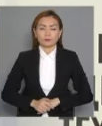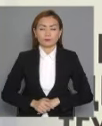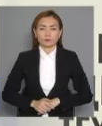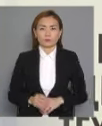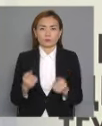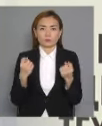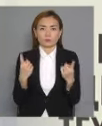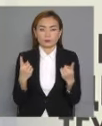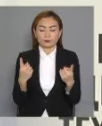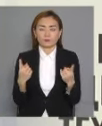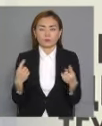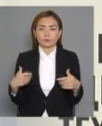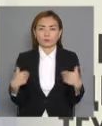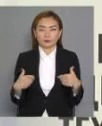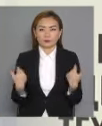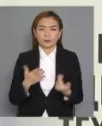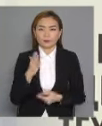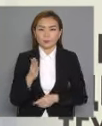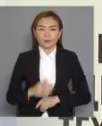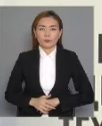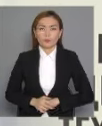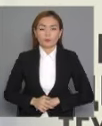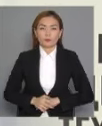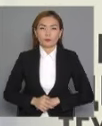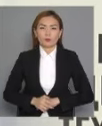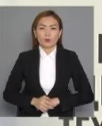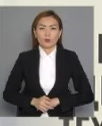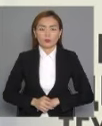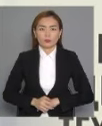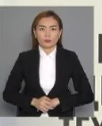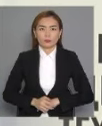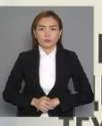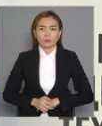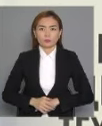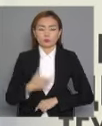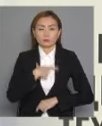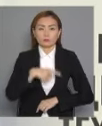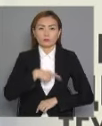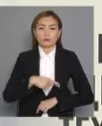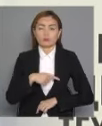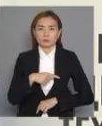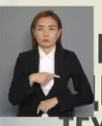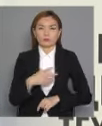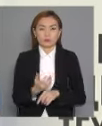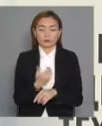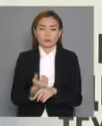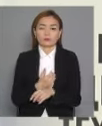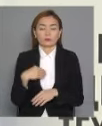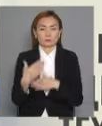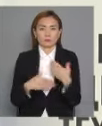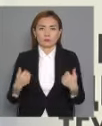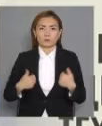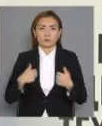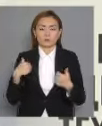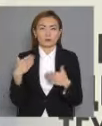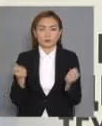үлкен бір зор жақтары болады. Оларды біз қабылдап алуымыз керек. Өзіміз бір жетпей жатқанымыз болса, соларды тартып соған